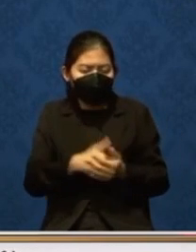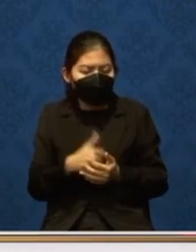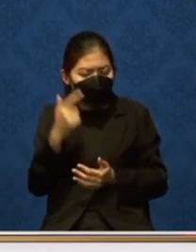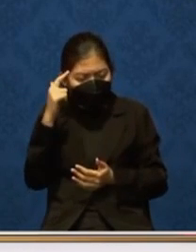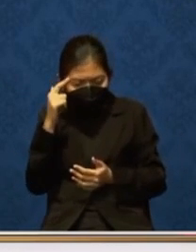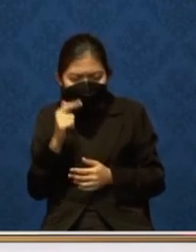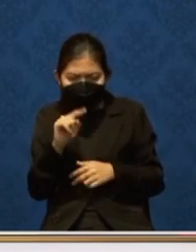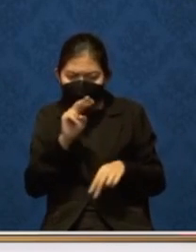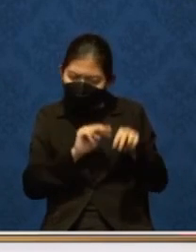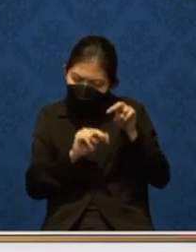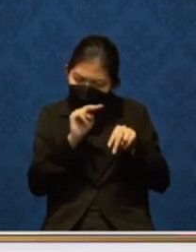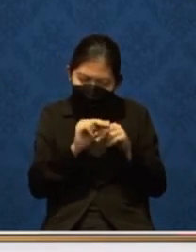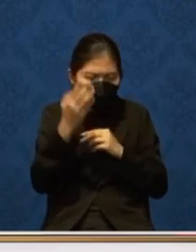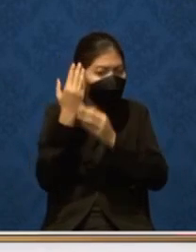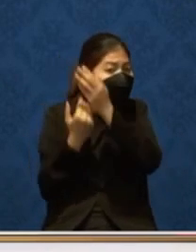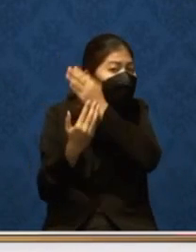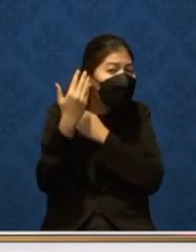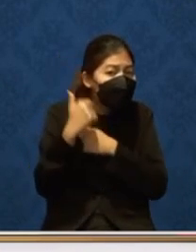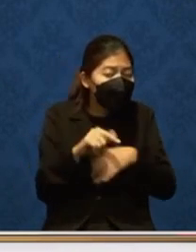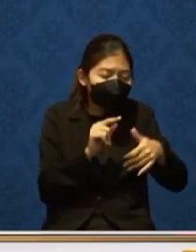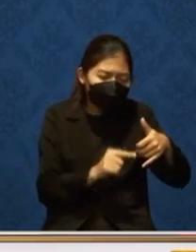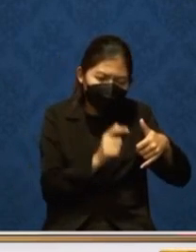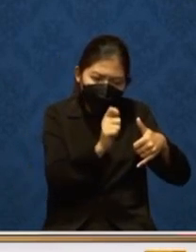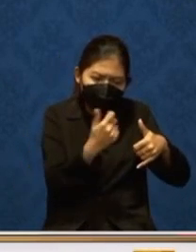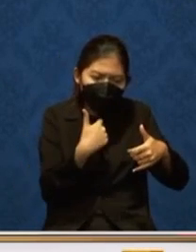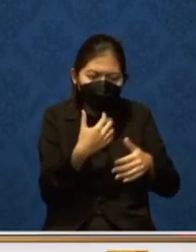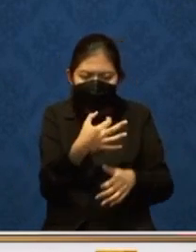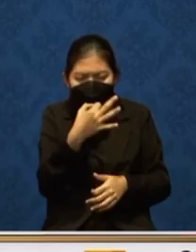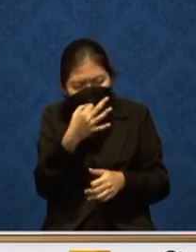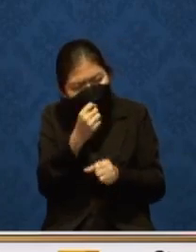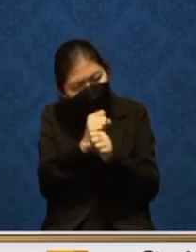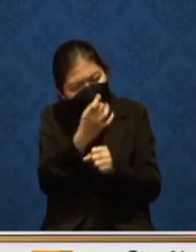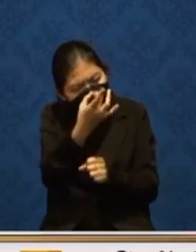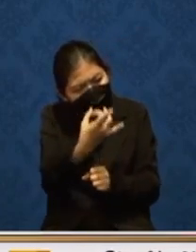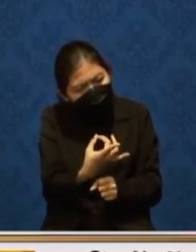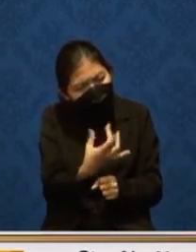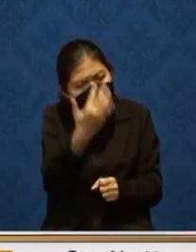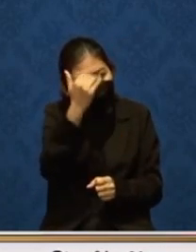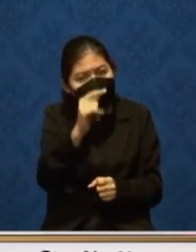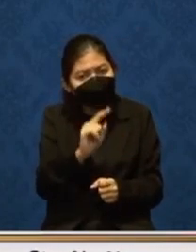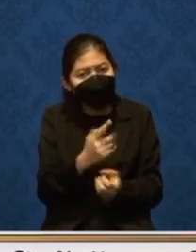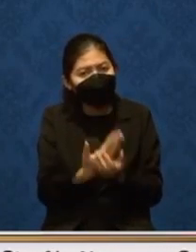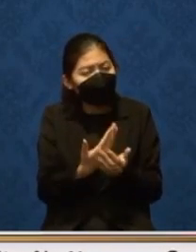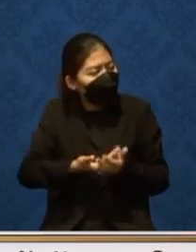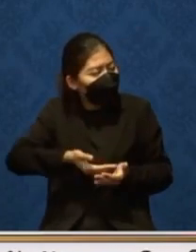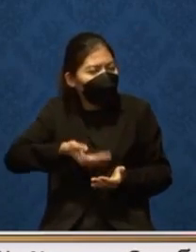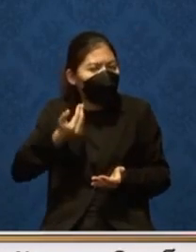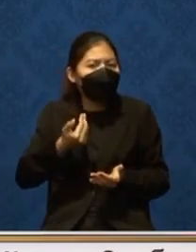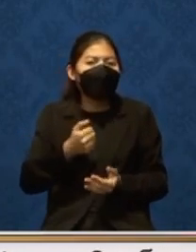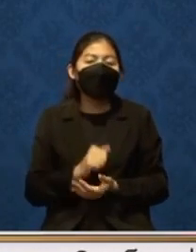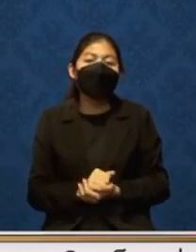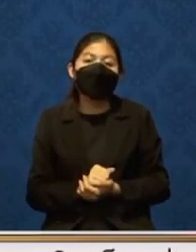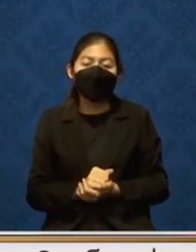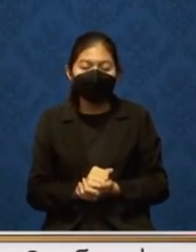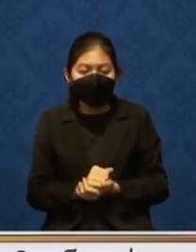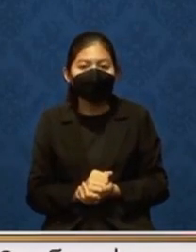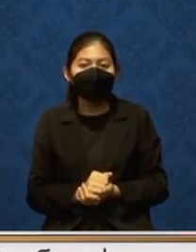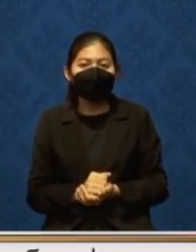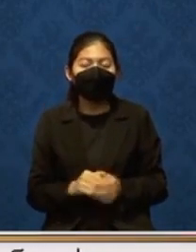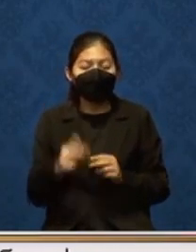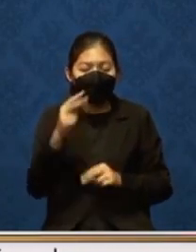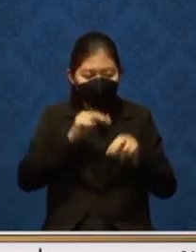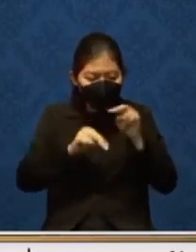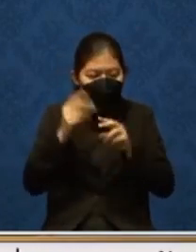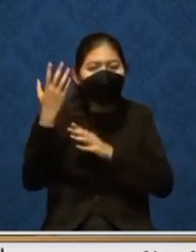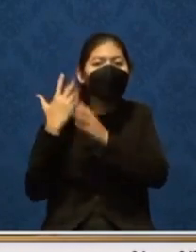สื่อพ้นว่าใน Aนนี้นี่ ทำมาหาเลยงชี์อะไร ถึงได้มเงินขนาดนี้เพราไปสื่อพ้นูลของ